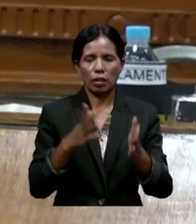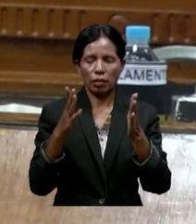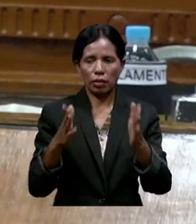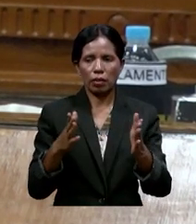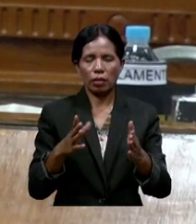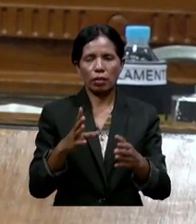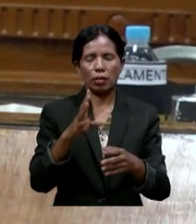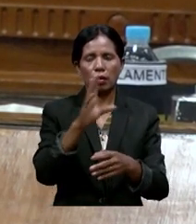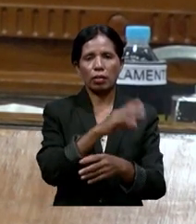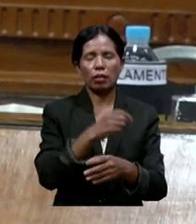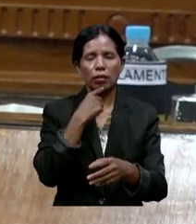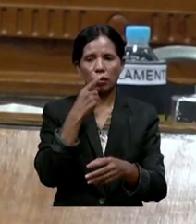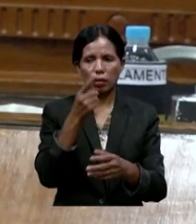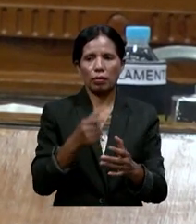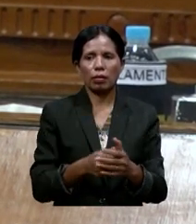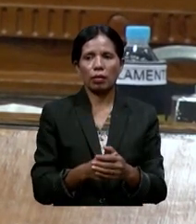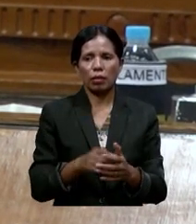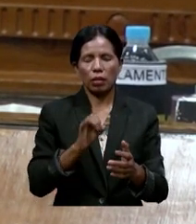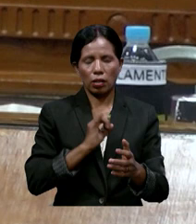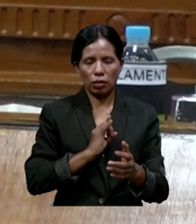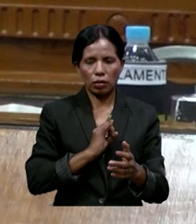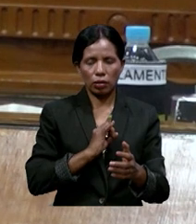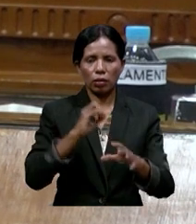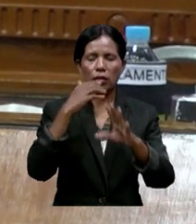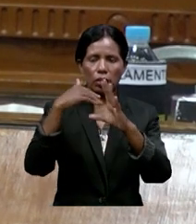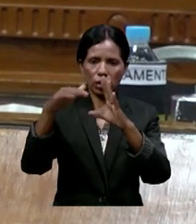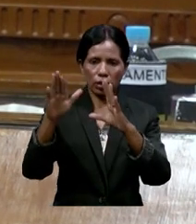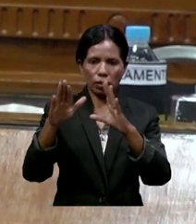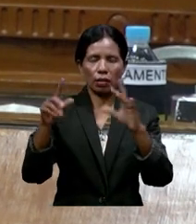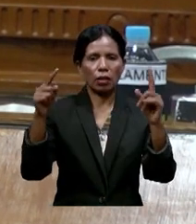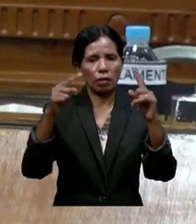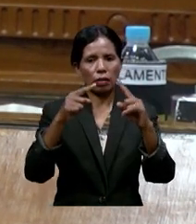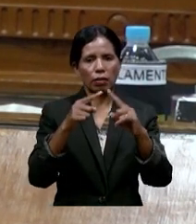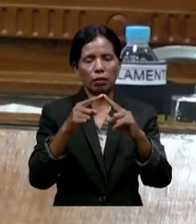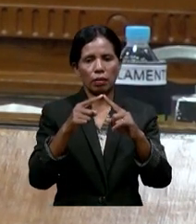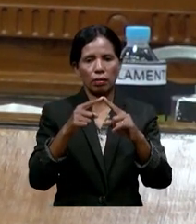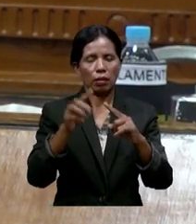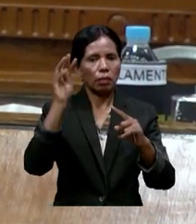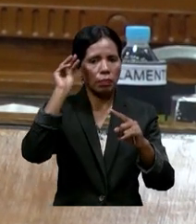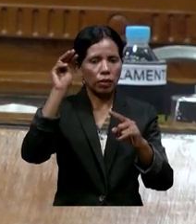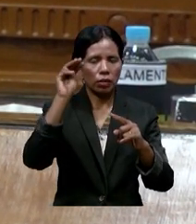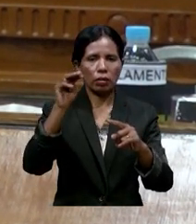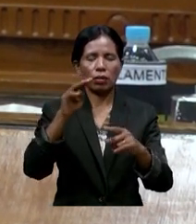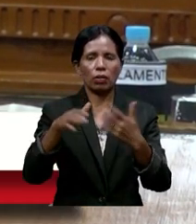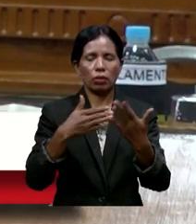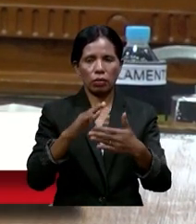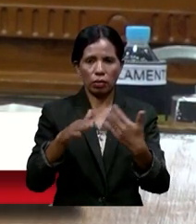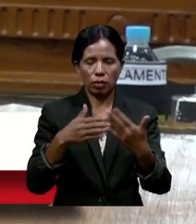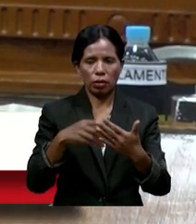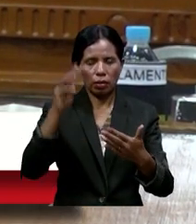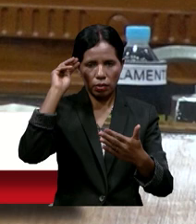Virginia Anabelo in Levanta ase envia ba ministero relevante el